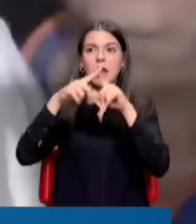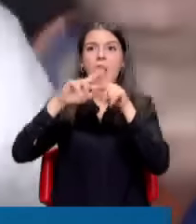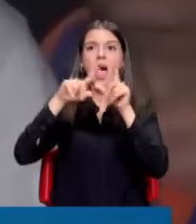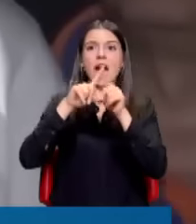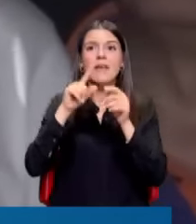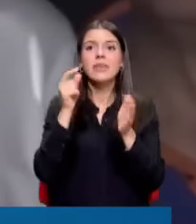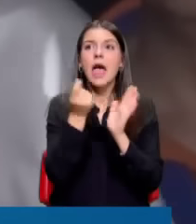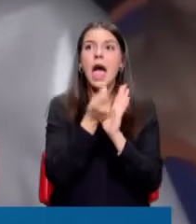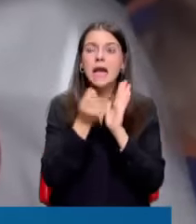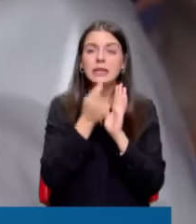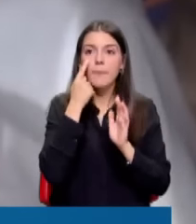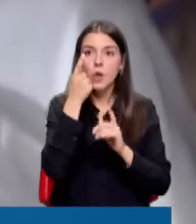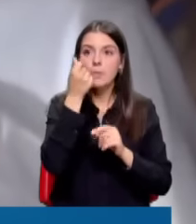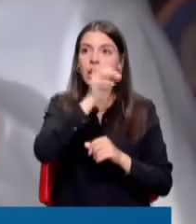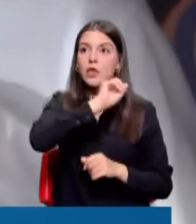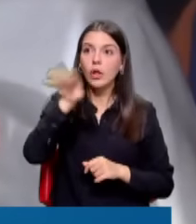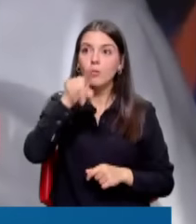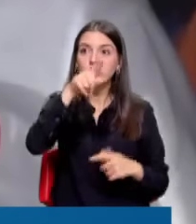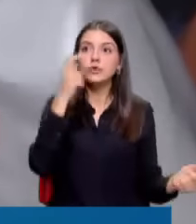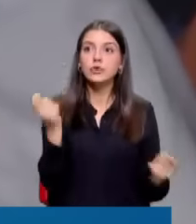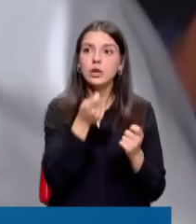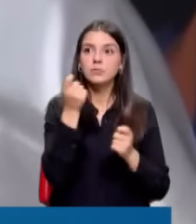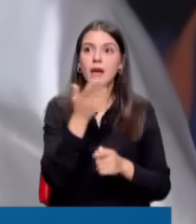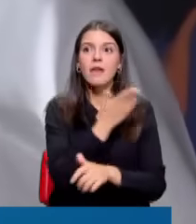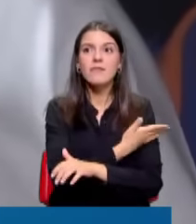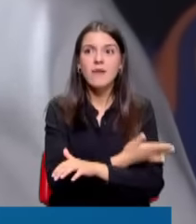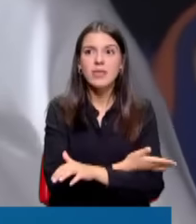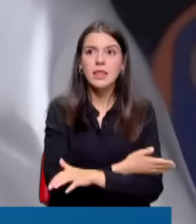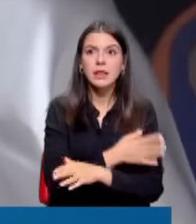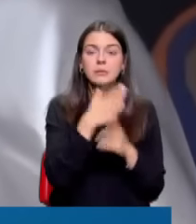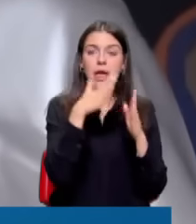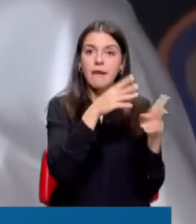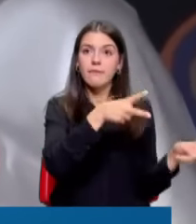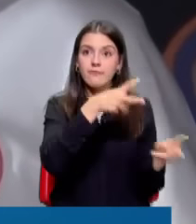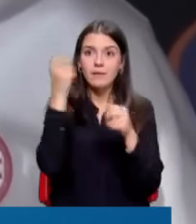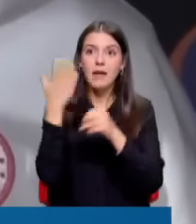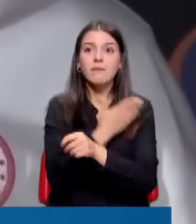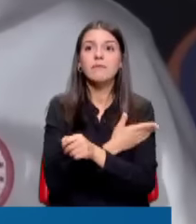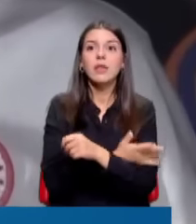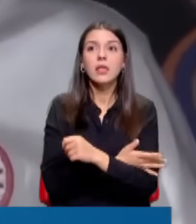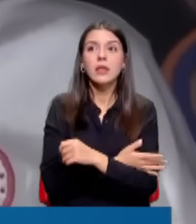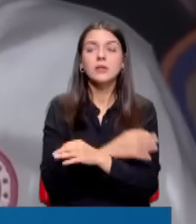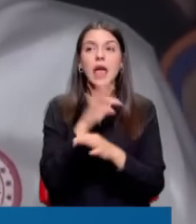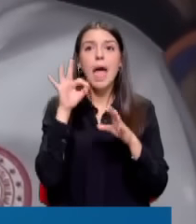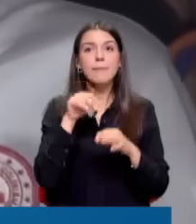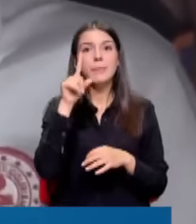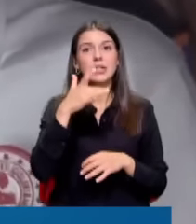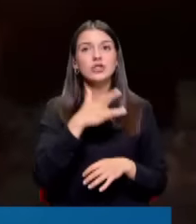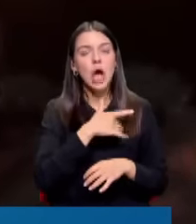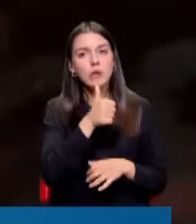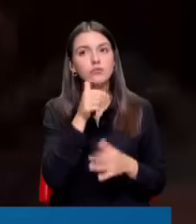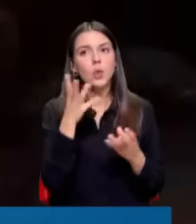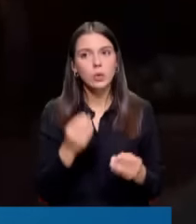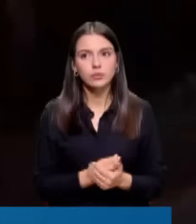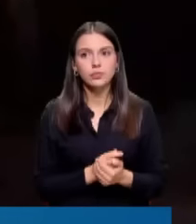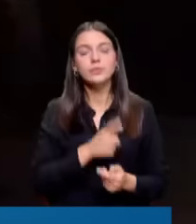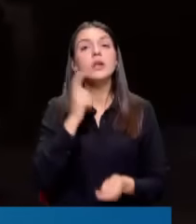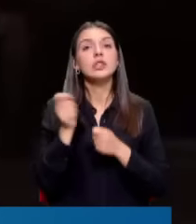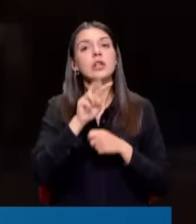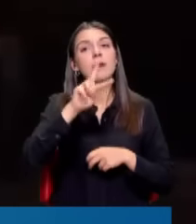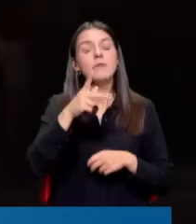ki buradaki bu çalışmalara ve vatandaşlarımıza, tahliye olan vatandaşlarımıza bir can suyu olsun. Çalışma ve